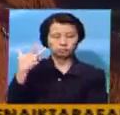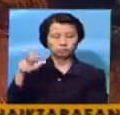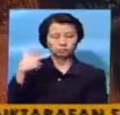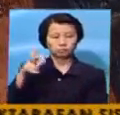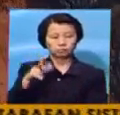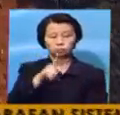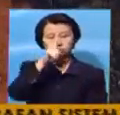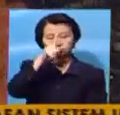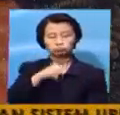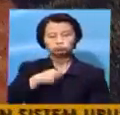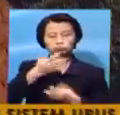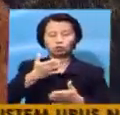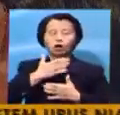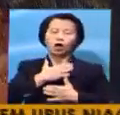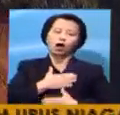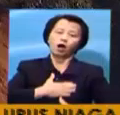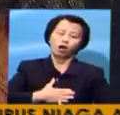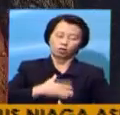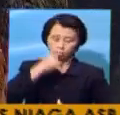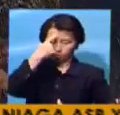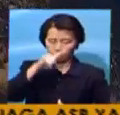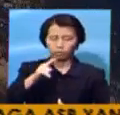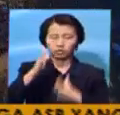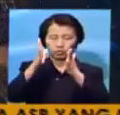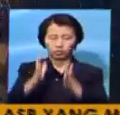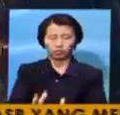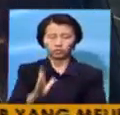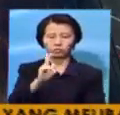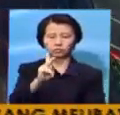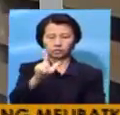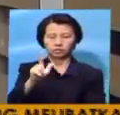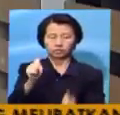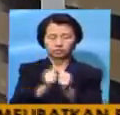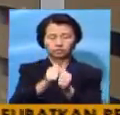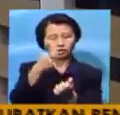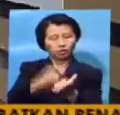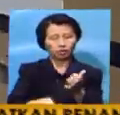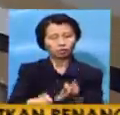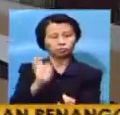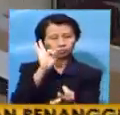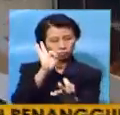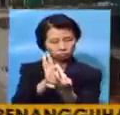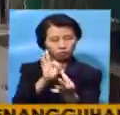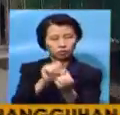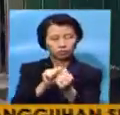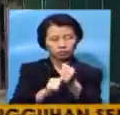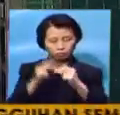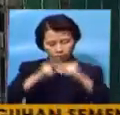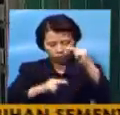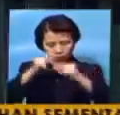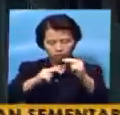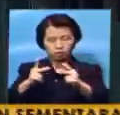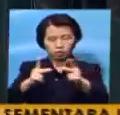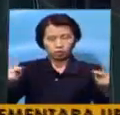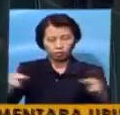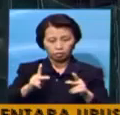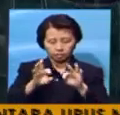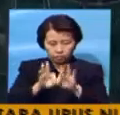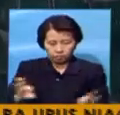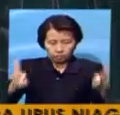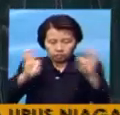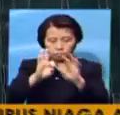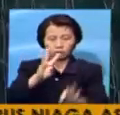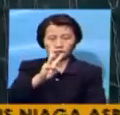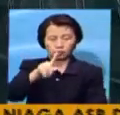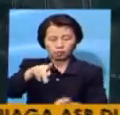memberi kelagaan kepada penduduk ibu negara dengan harga yang berpatutan dan dibina di kawasan utama wilayah Persekutuan